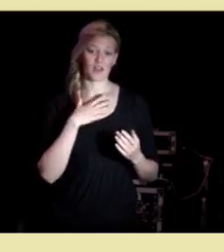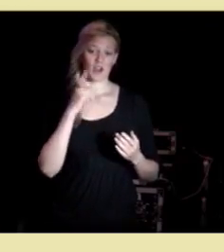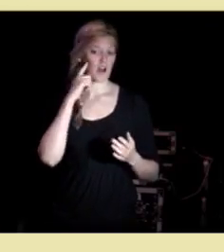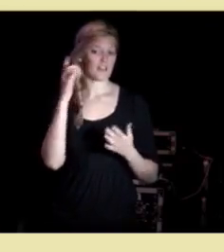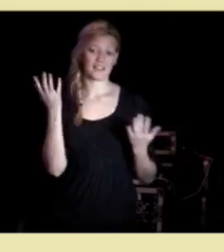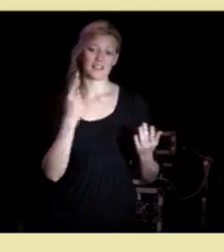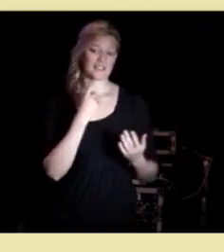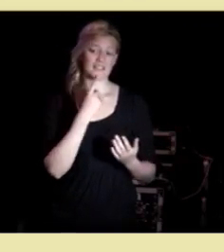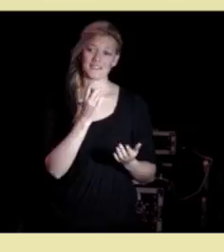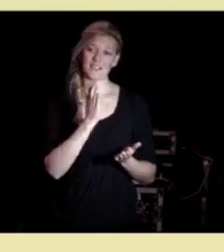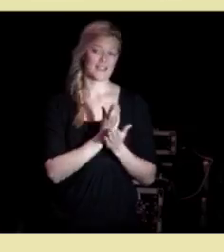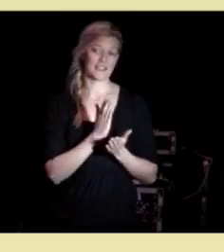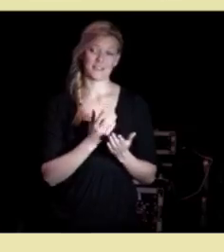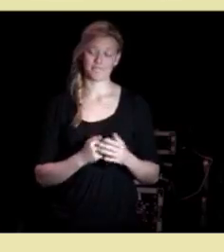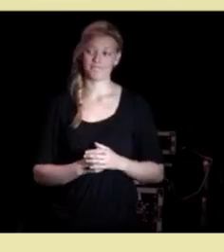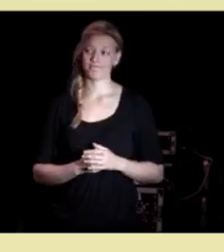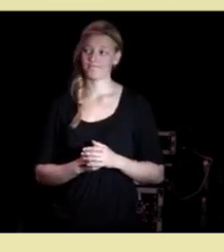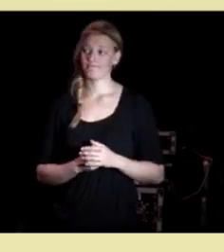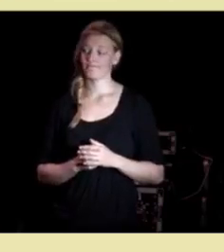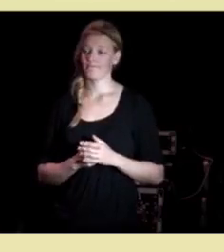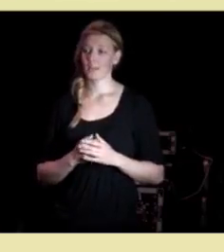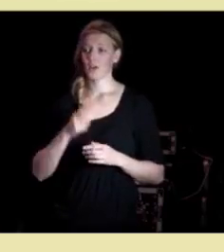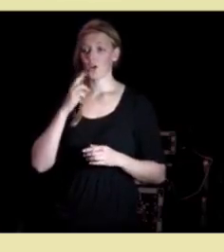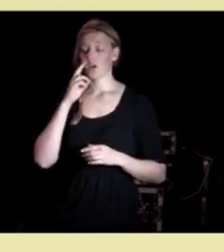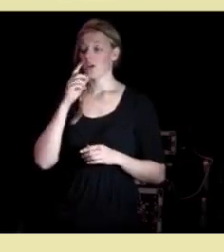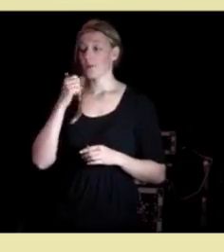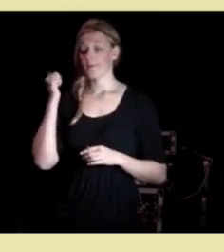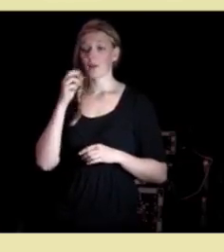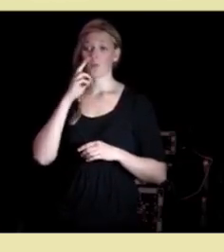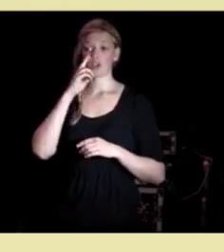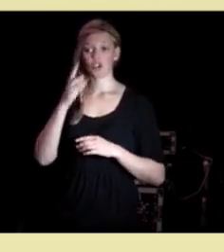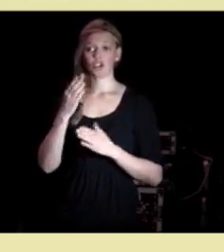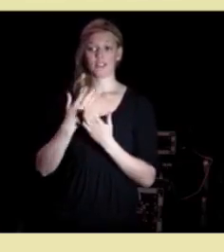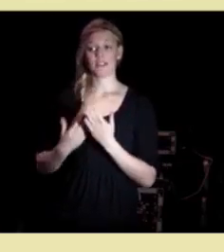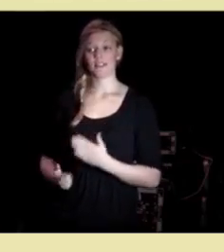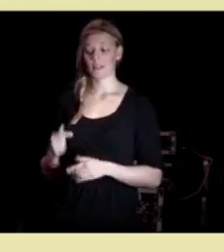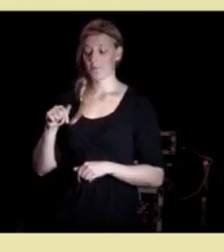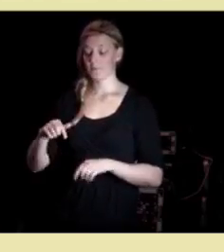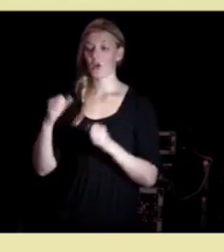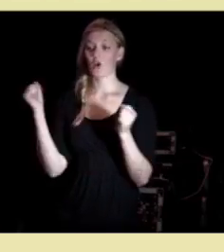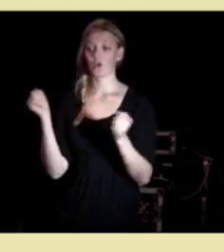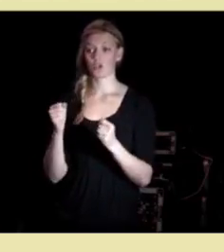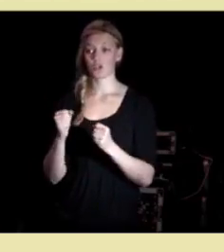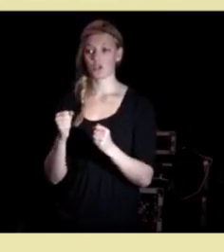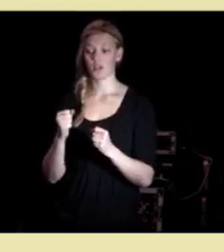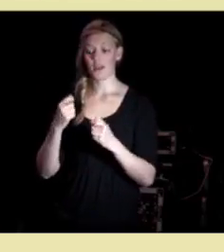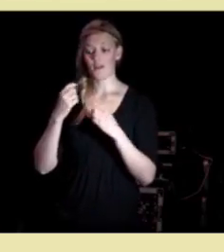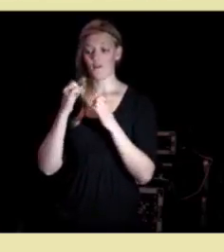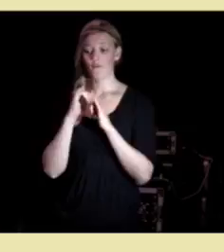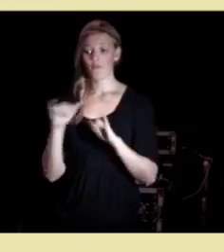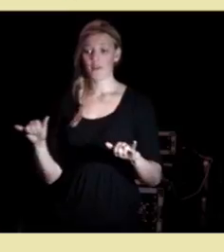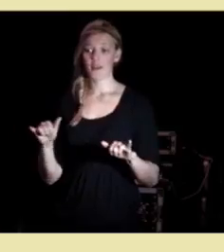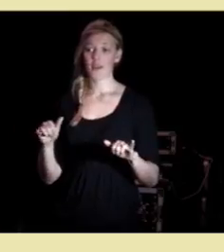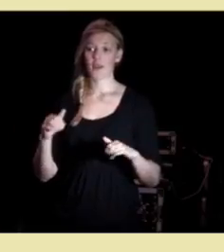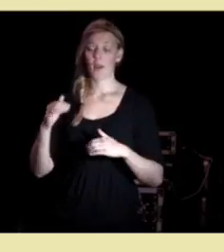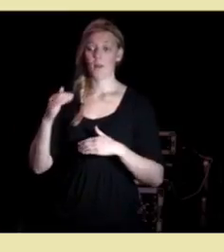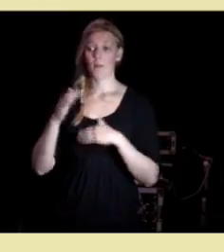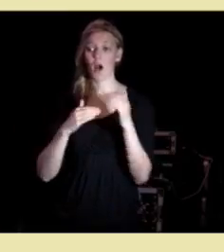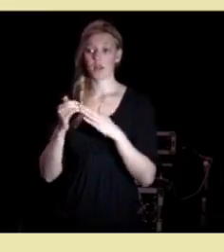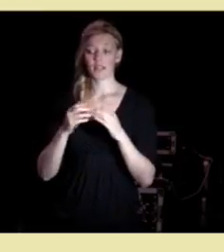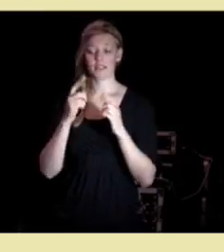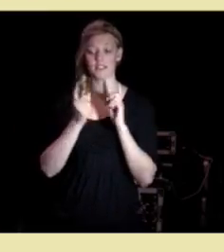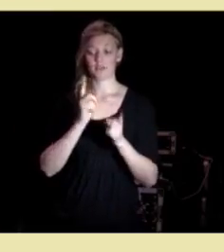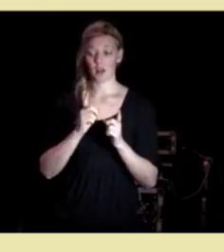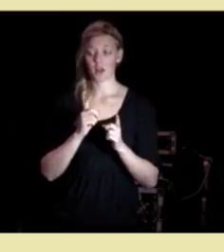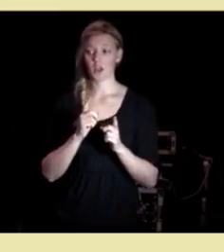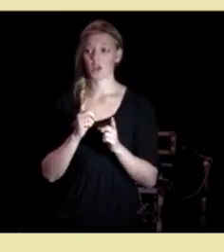Velge behandlingssted kommer som en ny tjeneste til høsten, hvor fritt sykehusvalg og fritt behandlingsvalg slås sammen til én, og som da